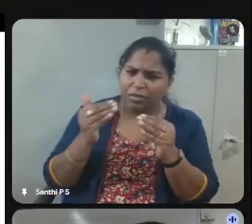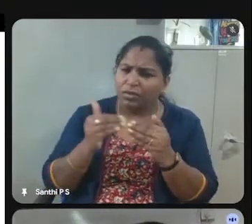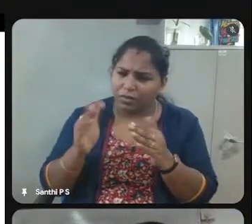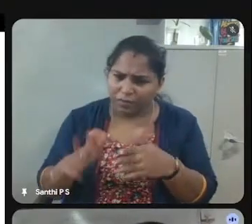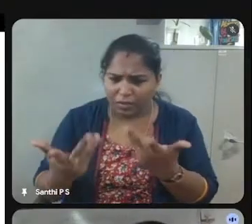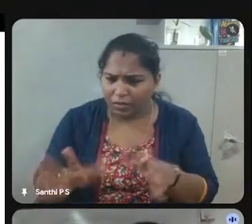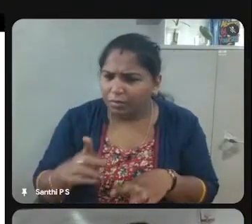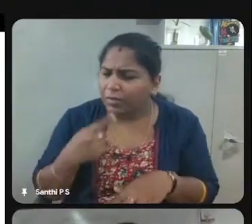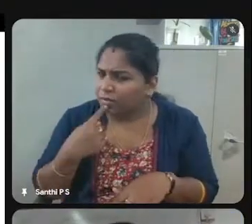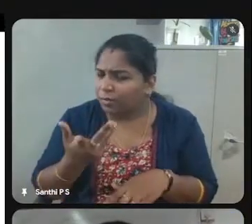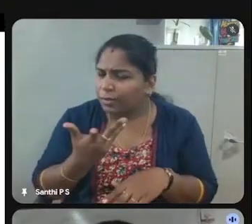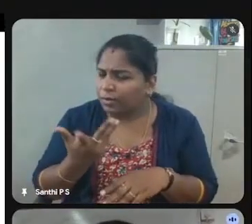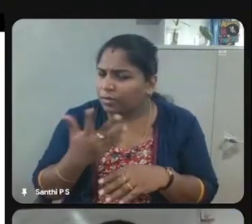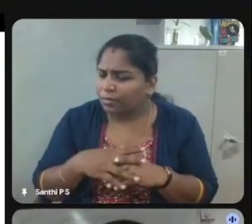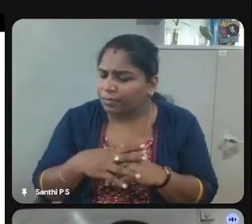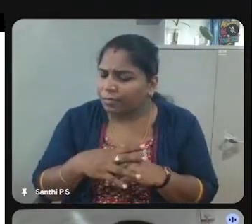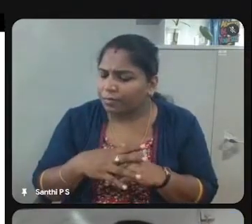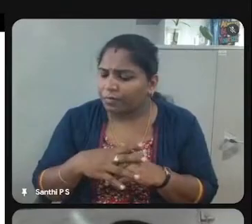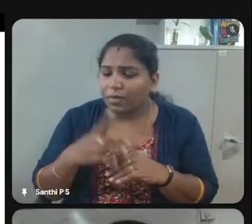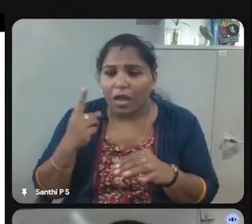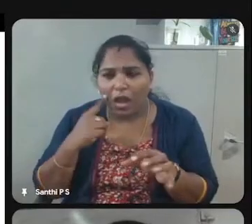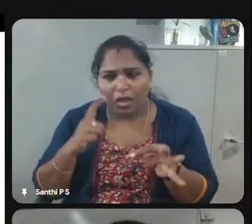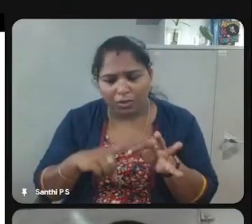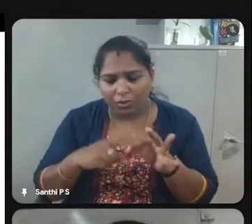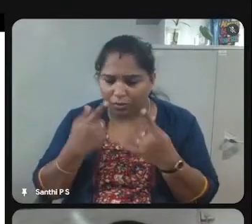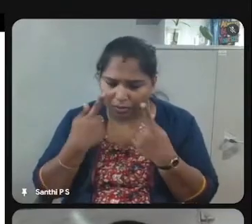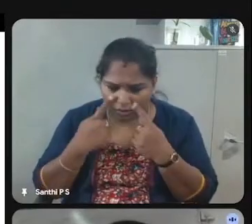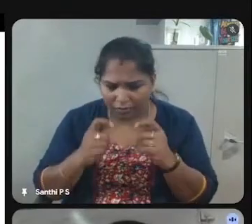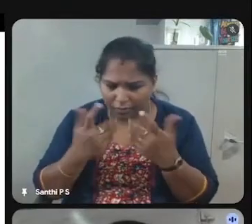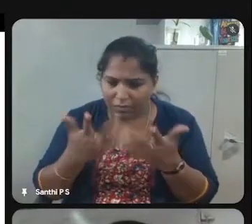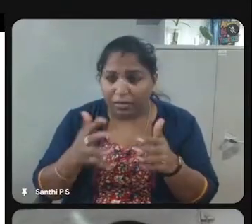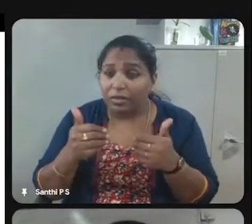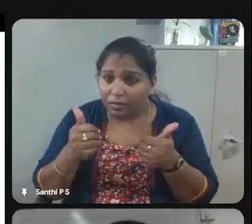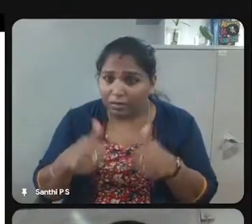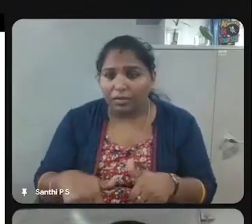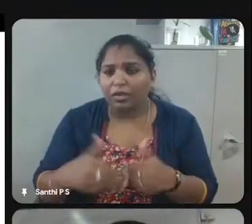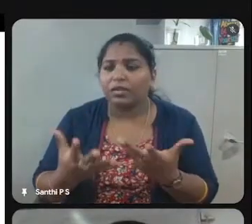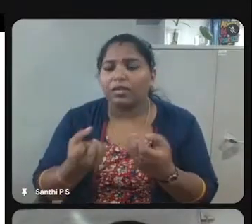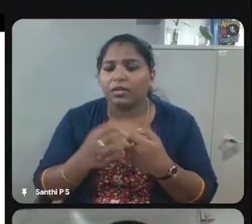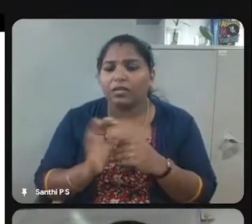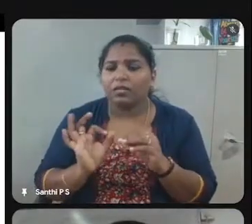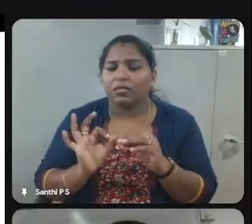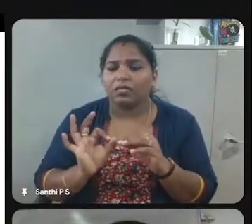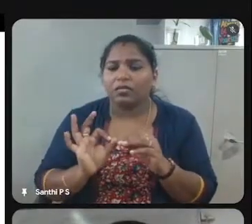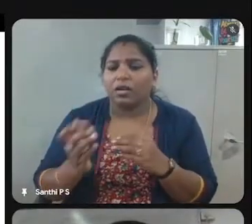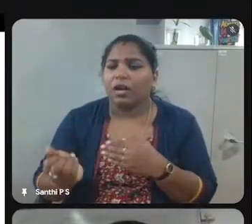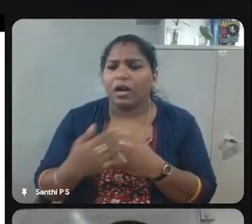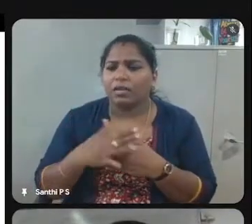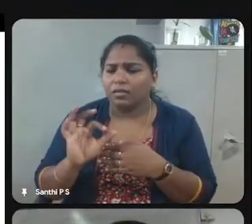പറഞ്ഞു? ഐക്യു ടെസ്റ്റ് എടുത്തിട്ടുണ്ട്, പക്ഷെ അതിന്റെ റിസൾട്ട് കിട്ടിയിട്ടില്ല. ഒരാഴ്ച കഴിഞ്ഞിട്ട്